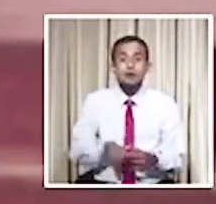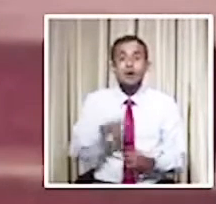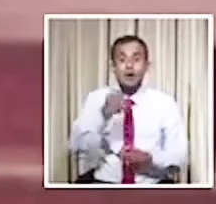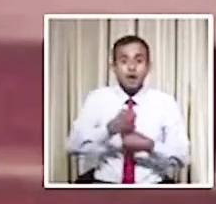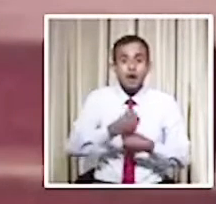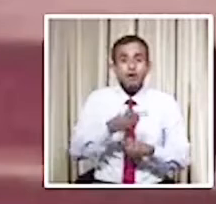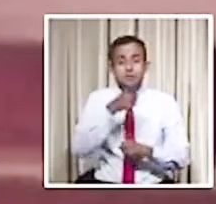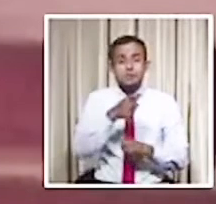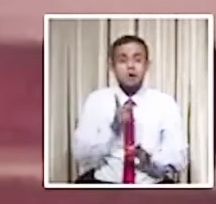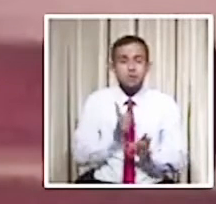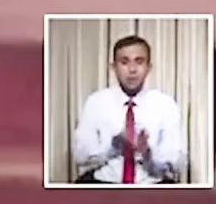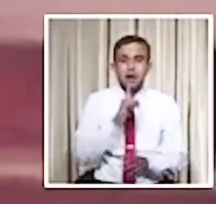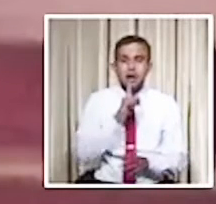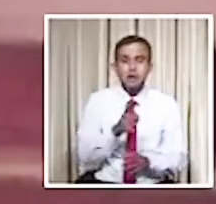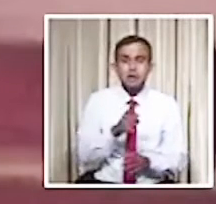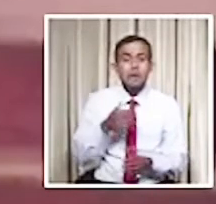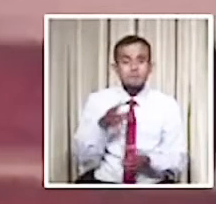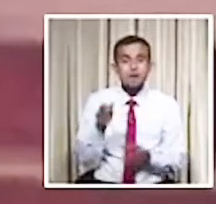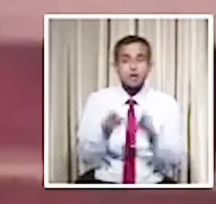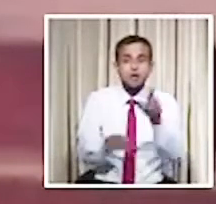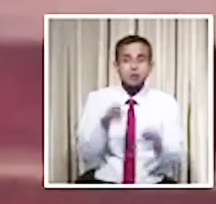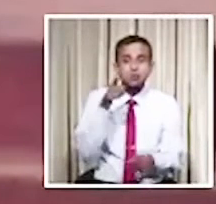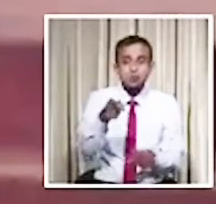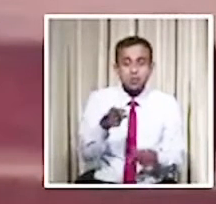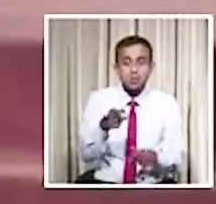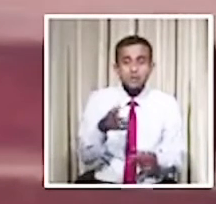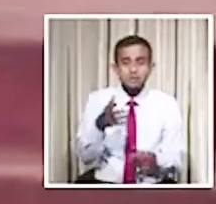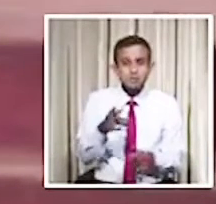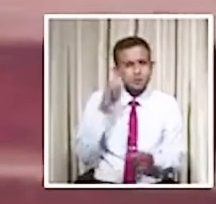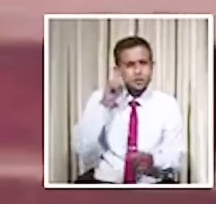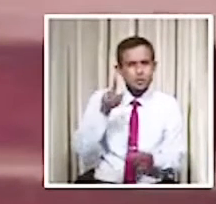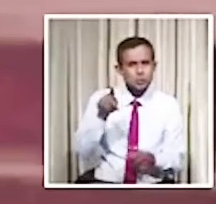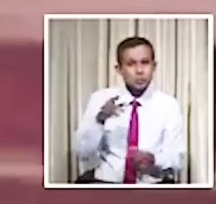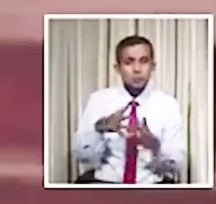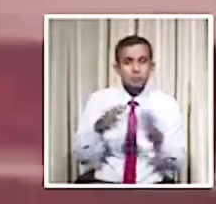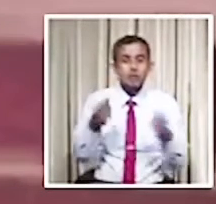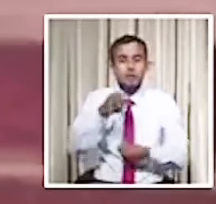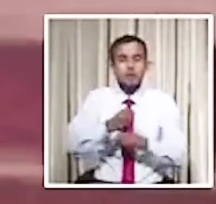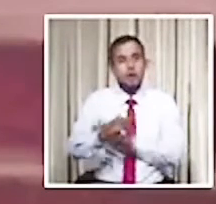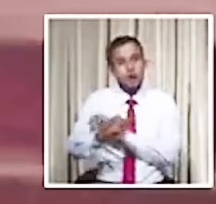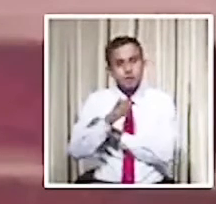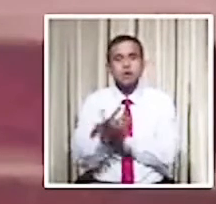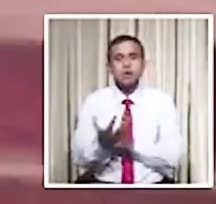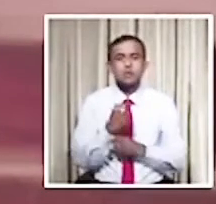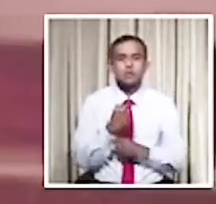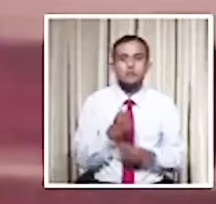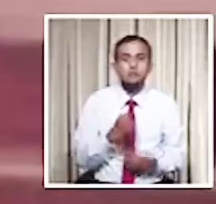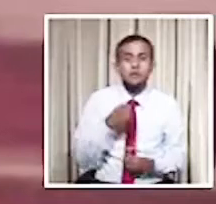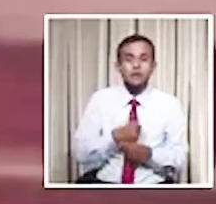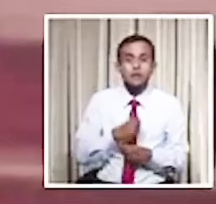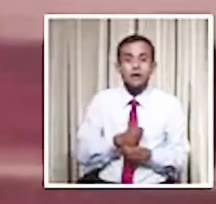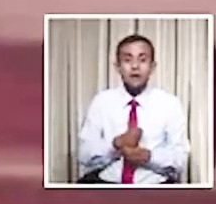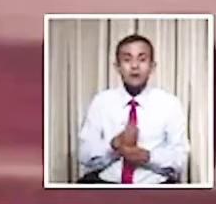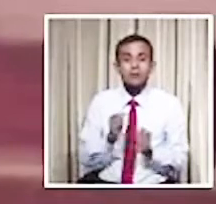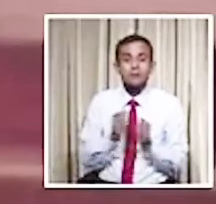ரீதியில் பாரிய பின்னடைவை சந்தித்துள்ளன. அபிவிருத்தி அடைந்த நாடுகள், அபிவிருத்தி அடைந்து வரும் நாடுகள், மத்திய தர நாடுகள் என அனைத்து நாடுகளும்